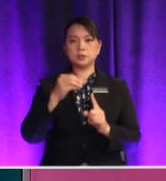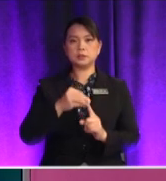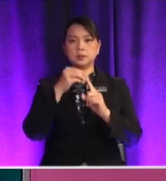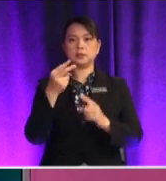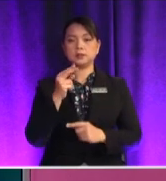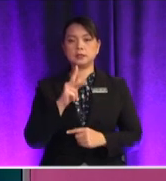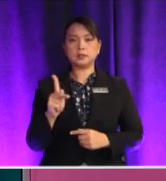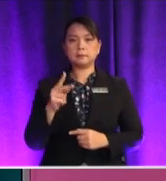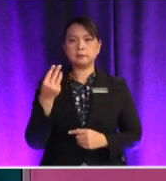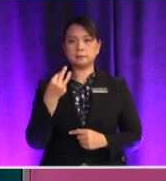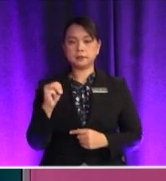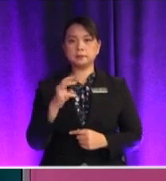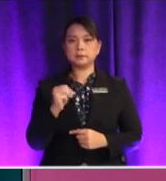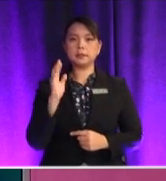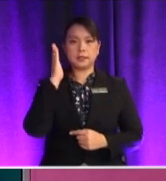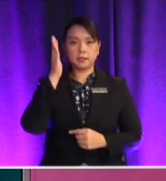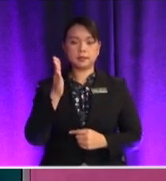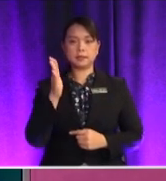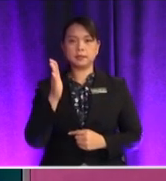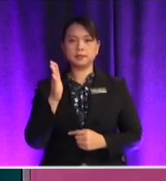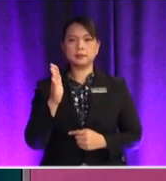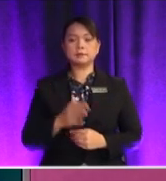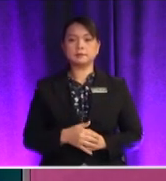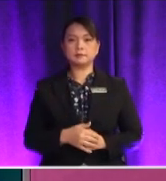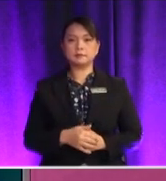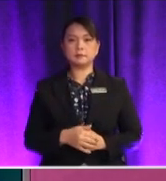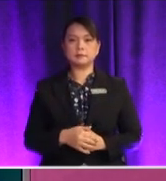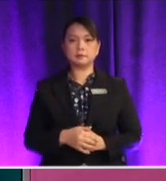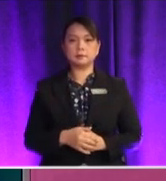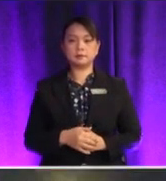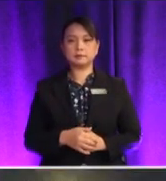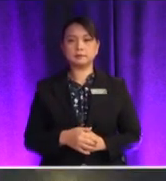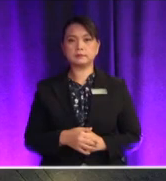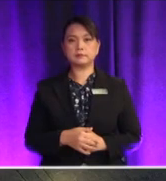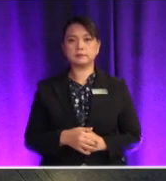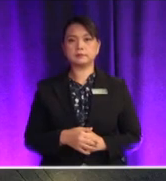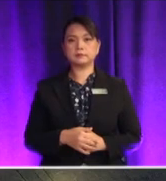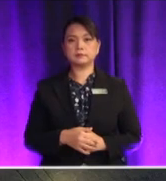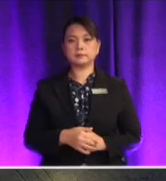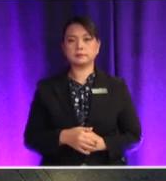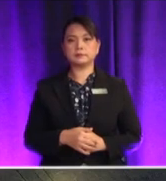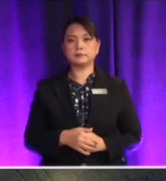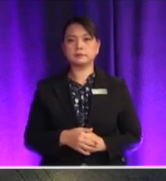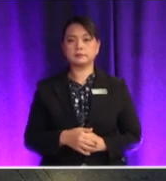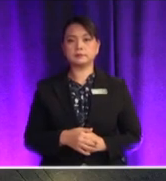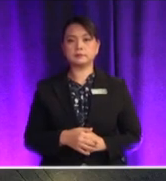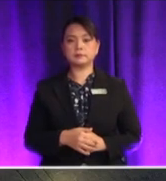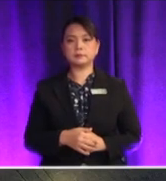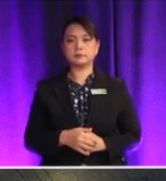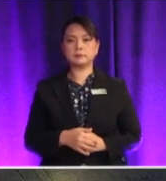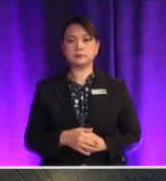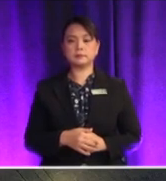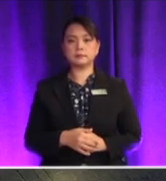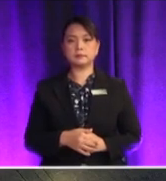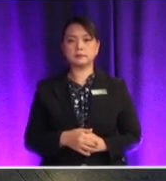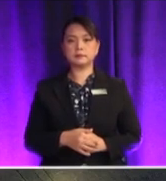tahu keseronokan ya. Tarian salah satu tarian tradisional. Ya, betul. Seperti ini cikgu apa? Zapin. Betul